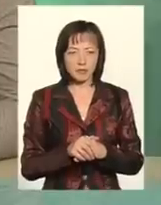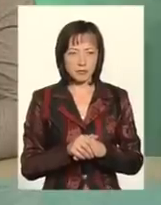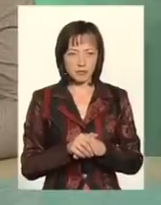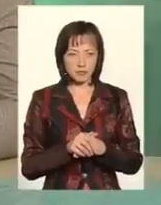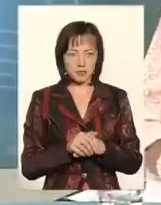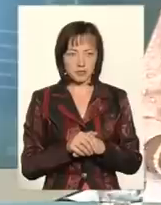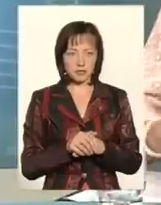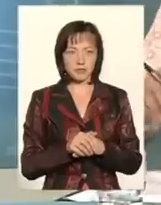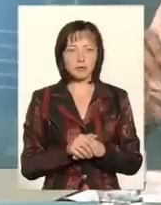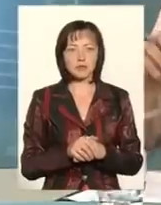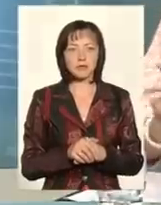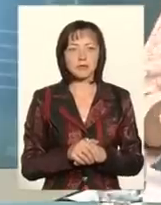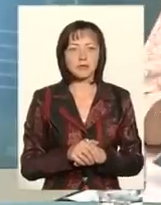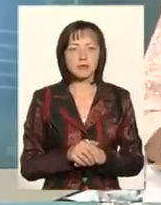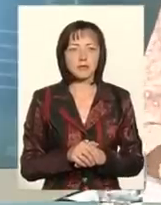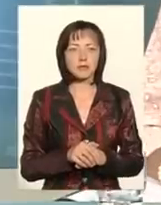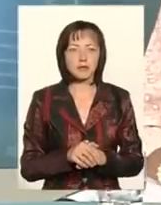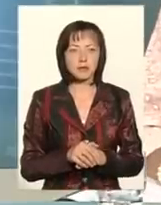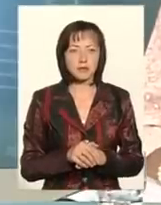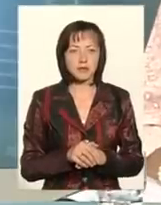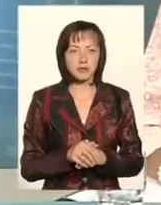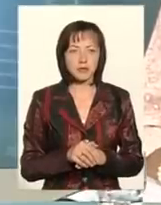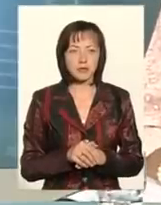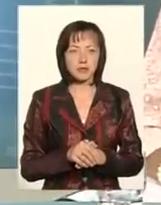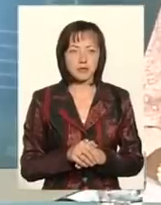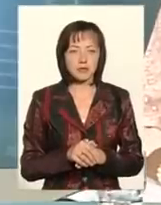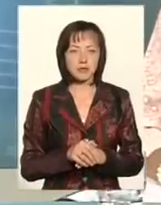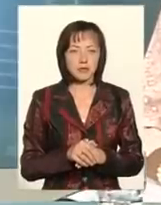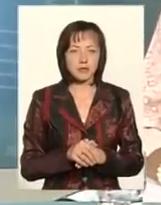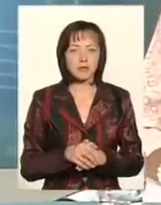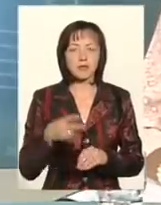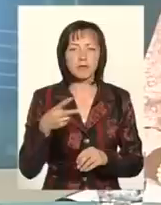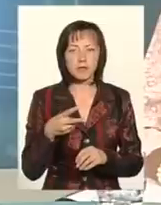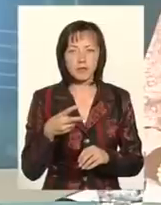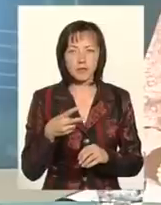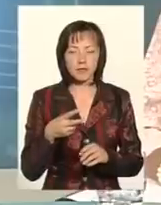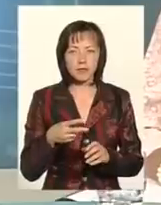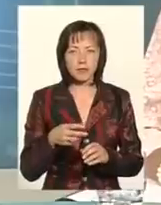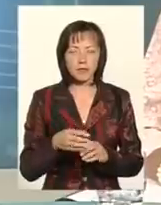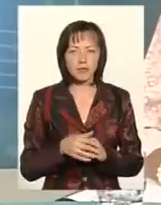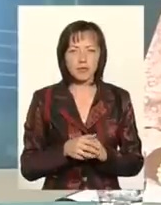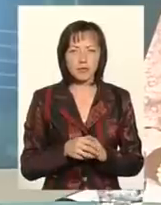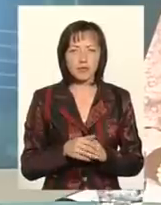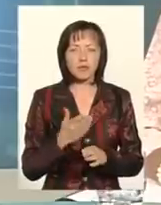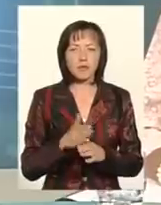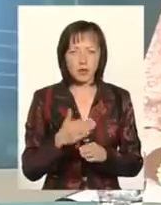валюті будь ласка трошки чіткіше говорть віться 200